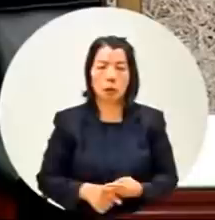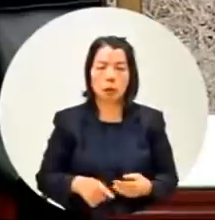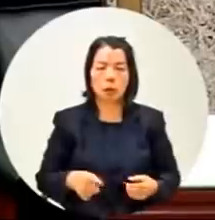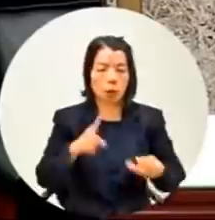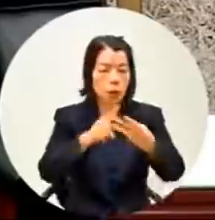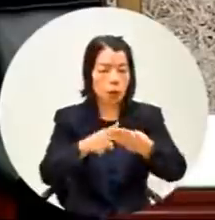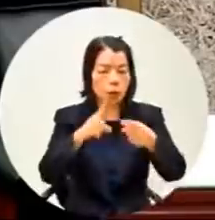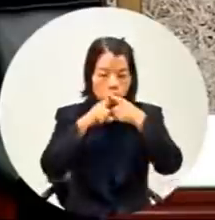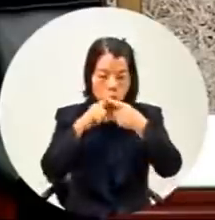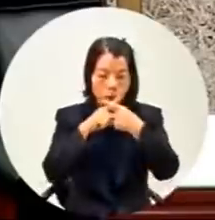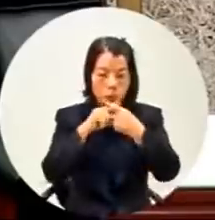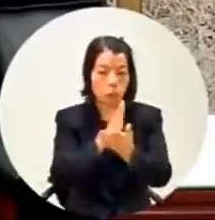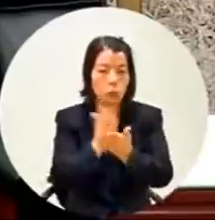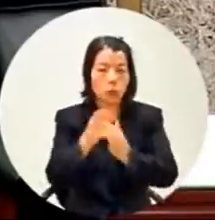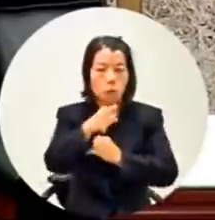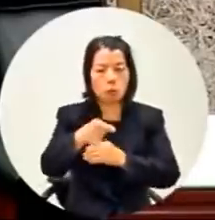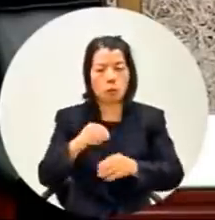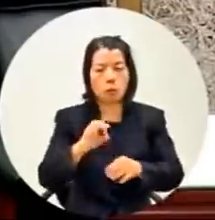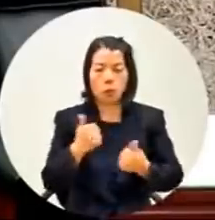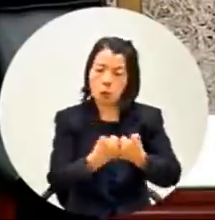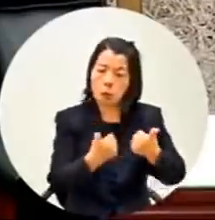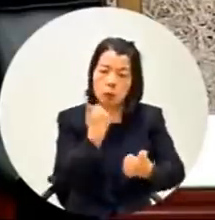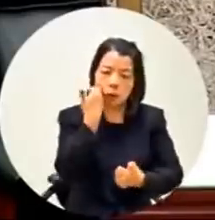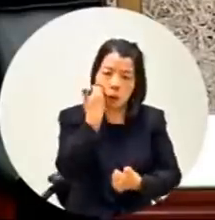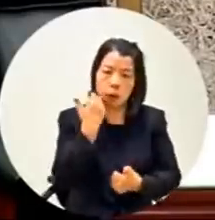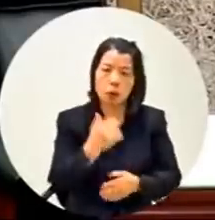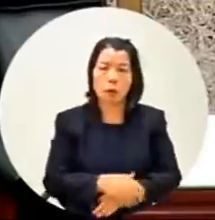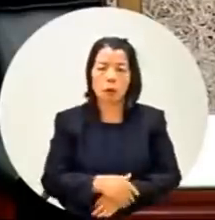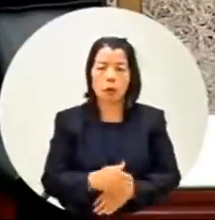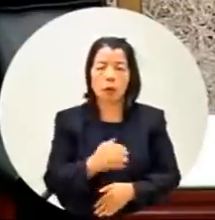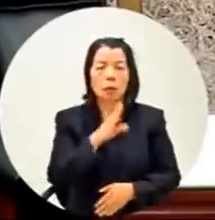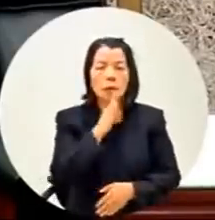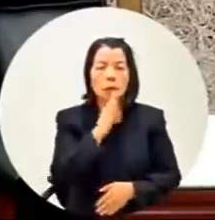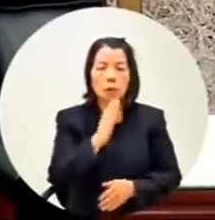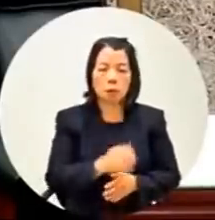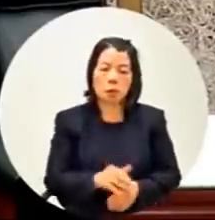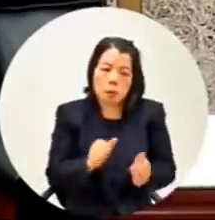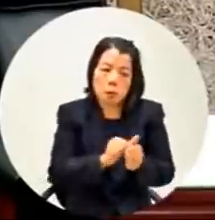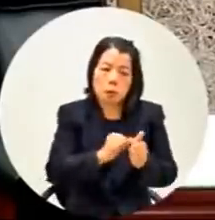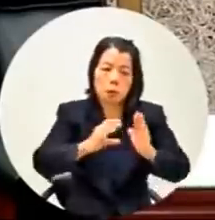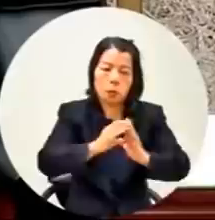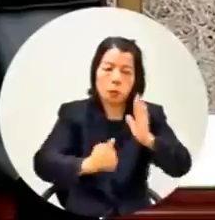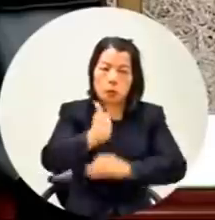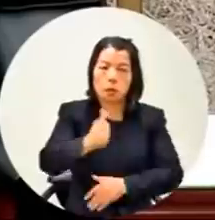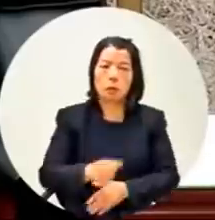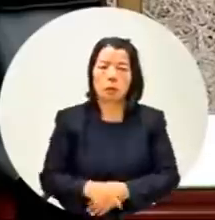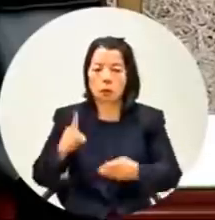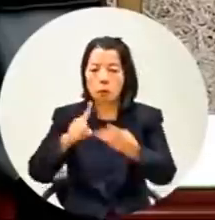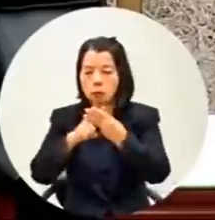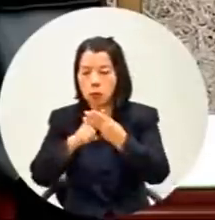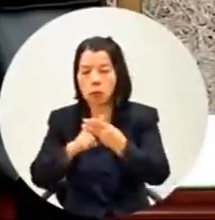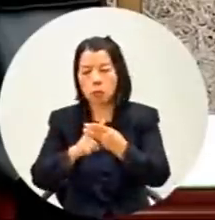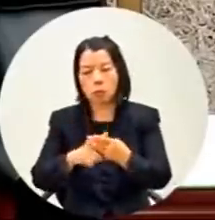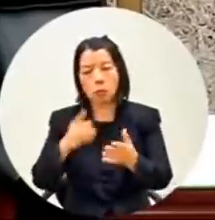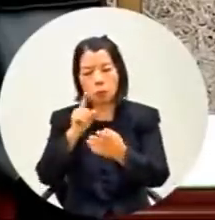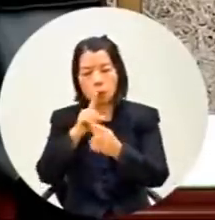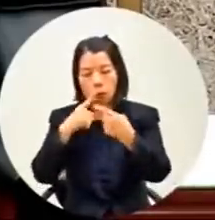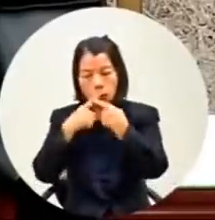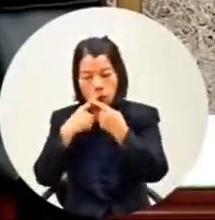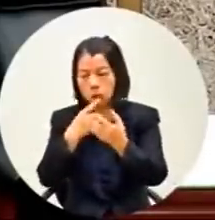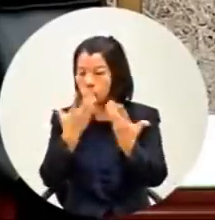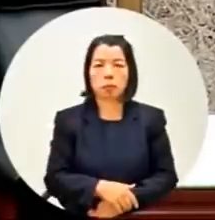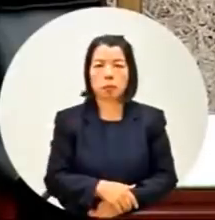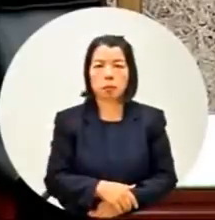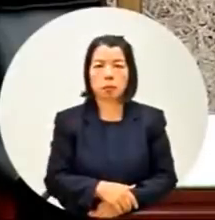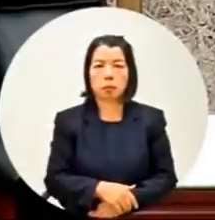谁代表去参加的？ 那个是由我们科前副局长主持。 副局长，你是主秘，然后开的会，你现在都回答我什么